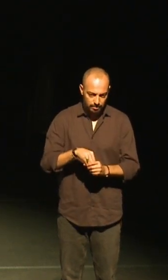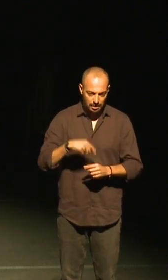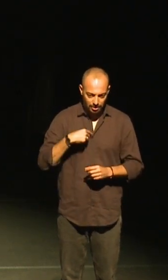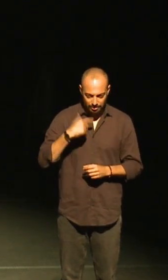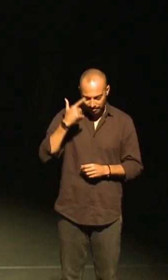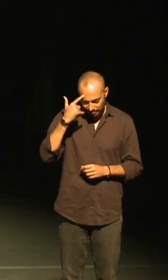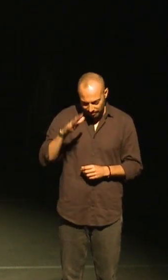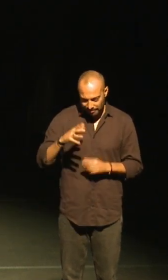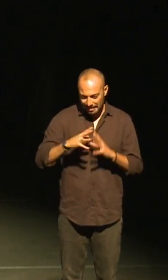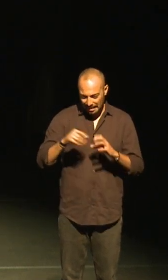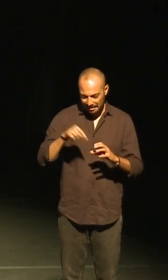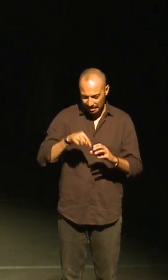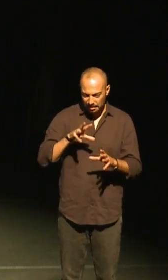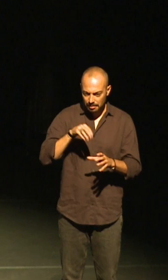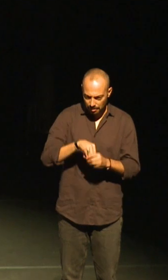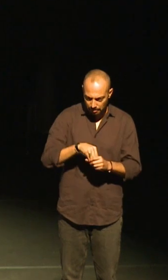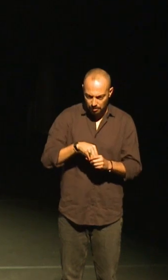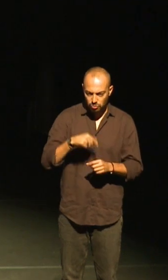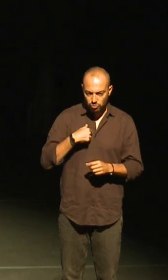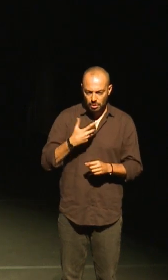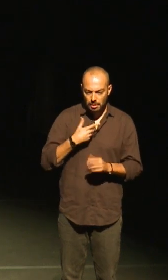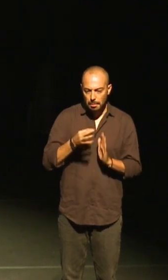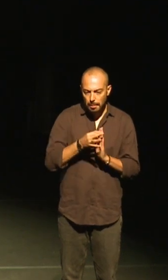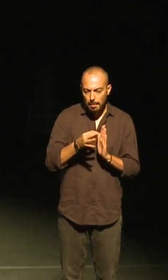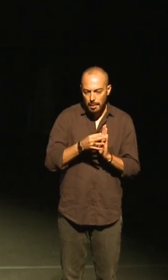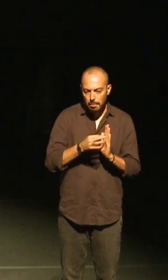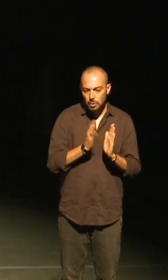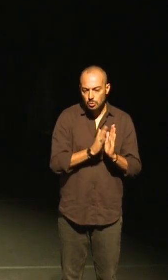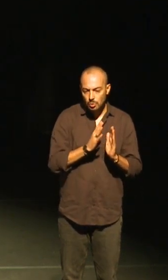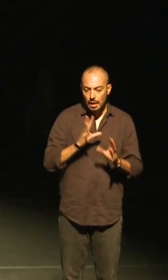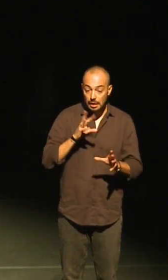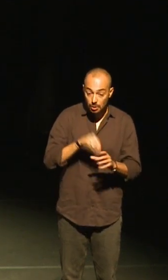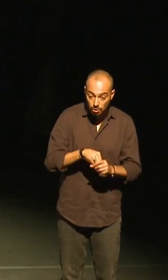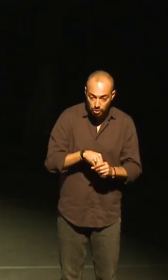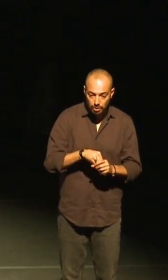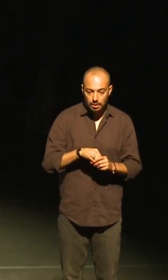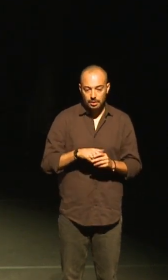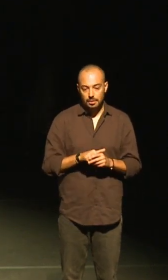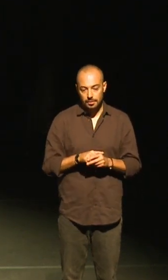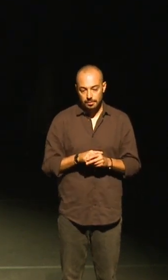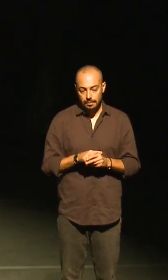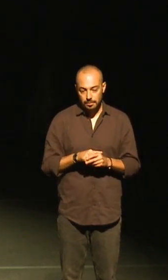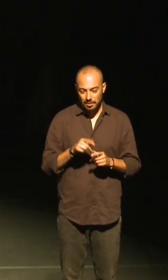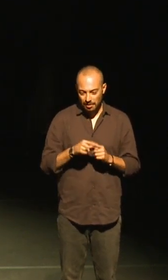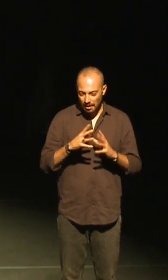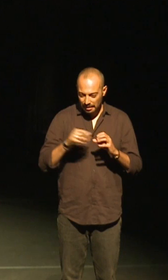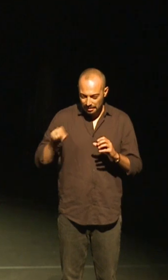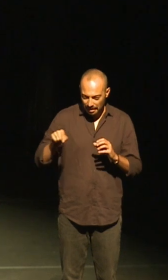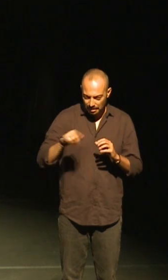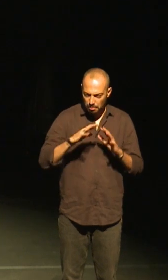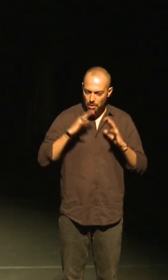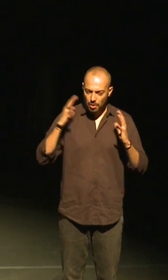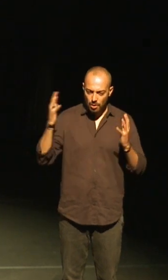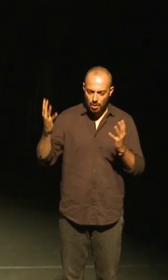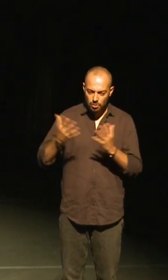politiche di inclusione di reversity in tutto il mondo ma pensavo che l'Italia fosse un